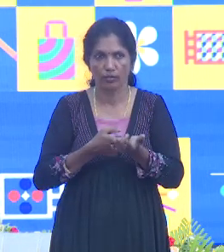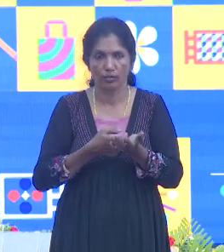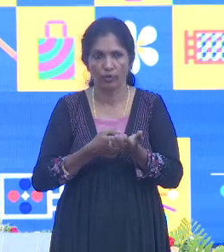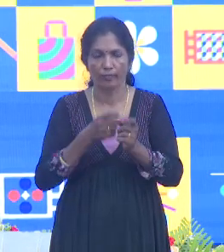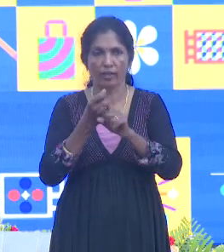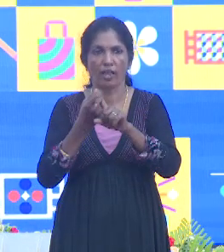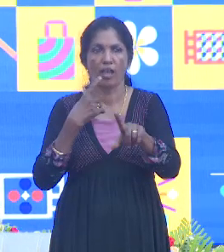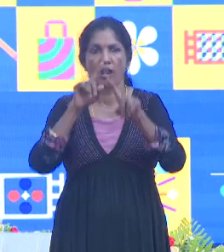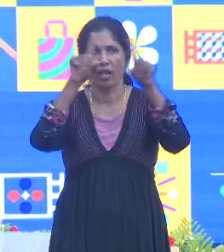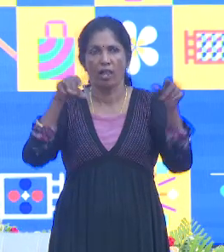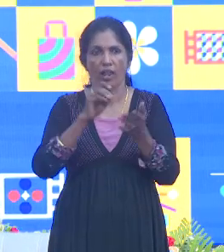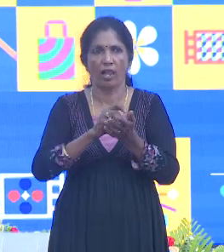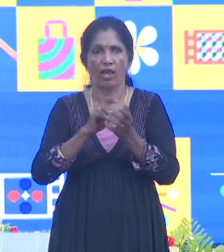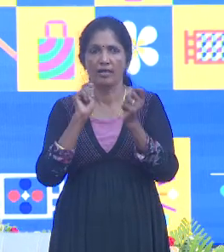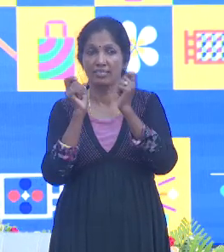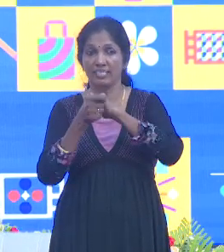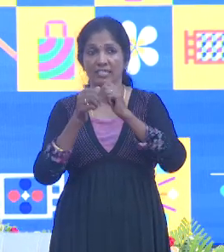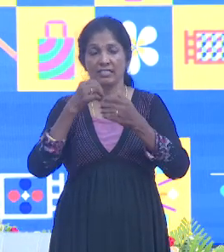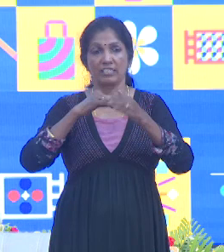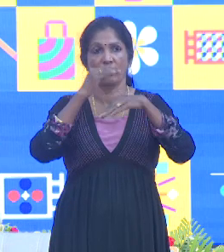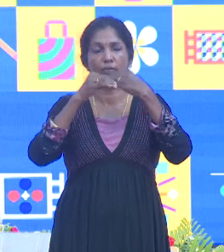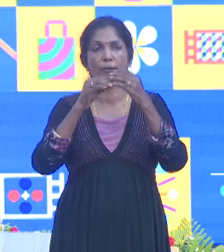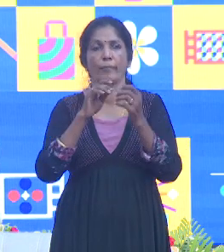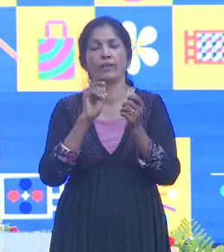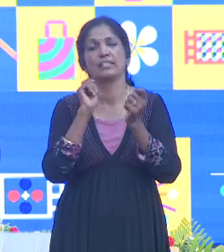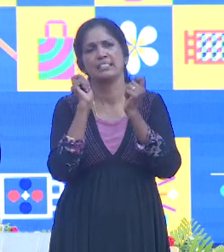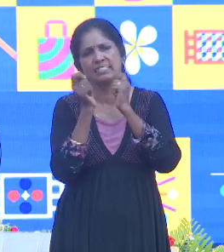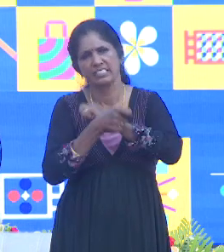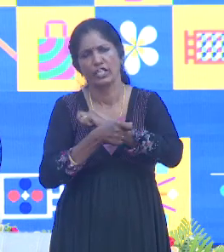കേരള ഭൂപരിഷ്കരണ നിയമത്തെ സമഗ്രമായി ഉടച്ചു വാർക്കാൻ